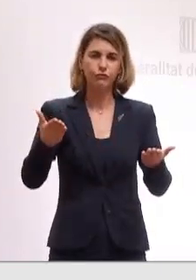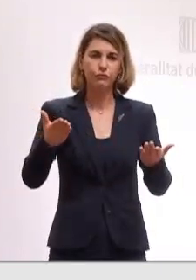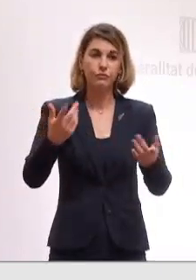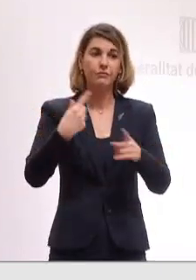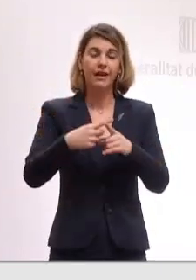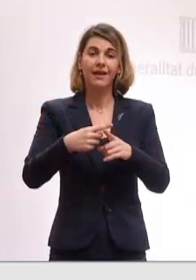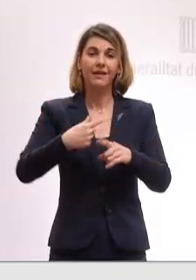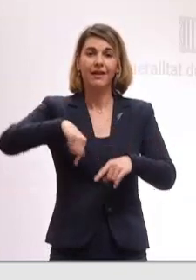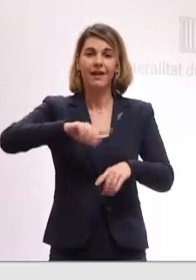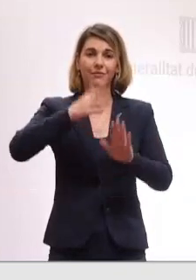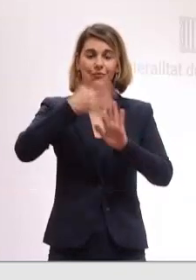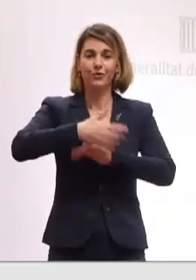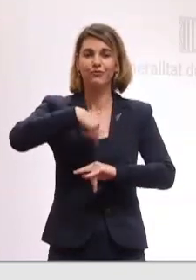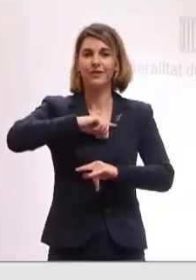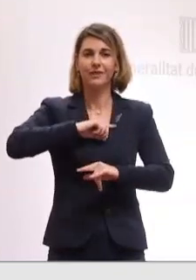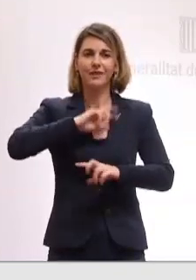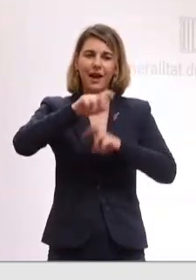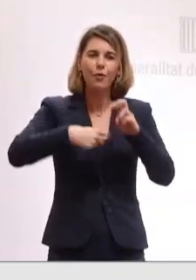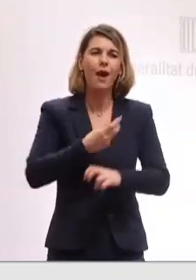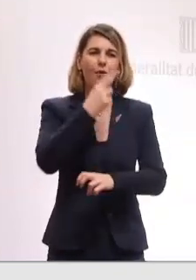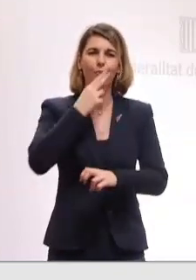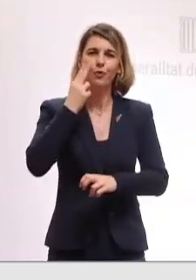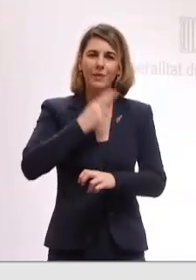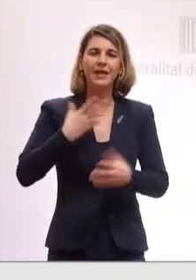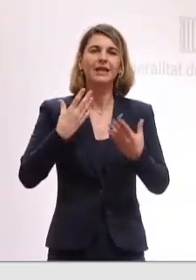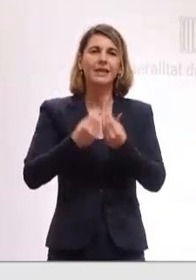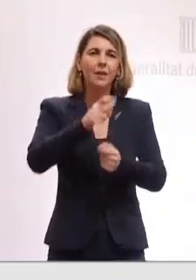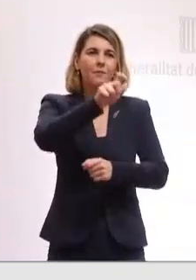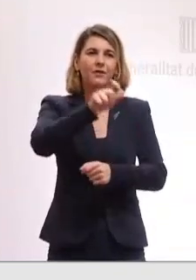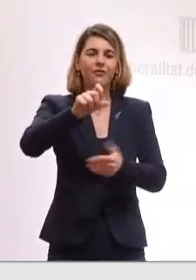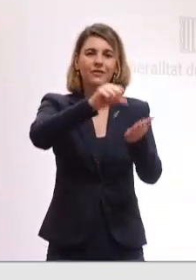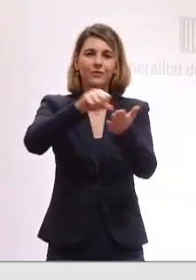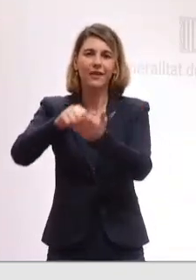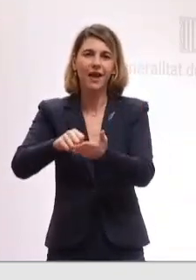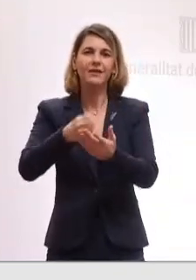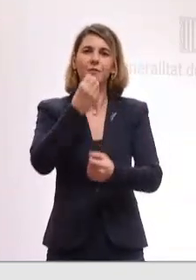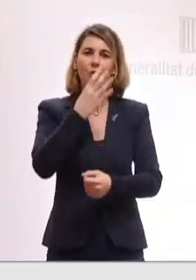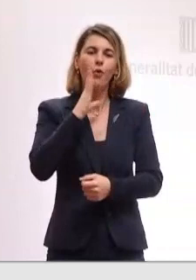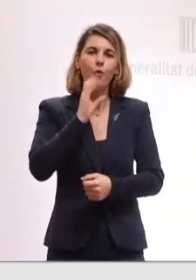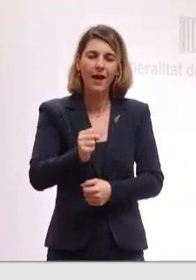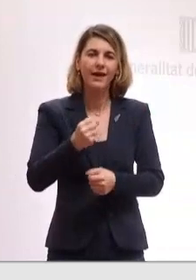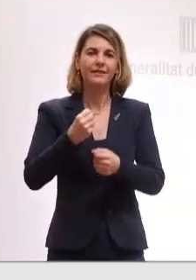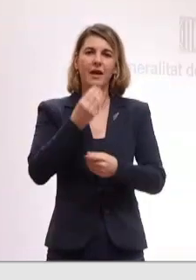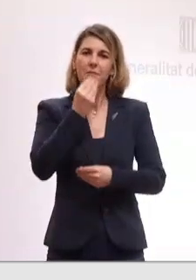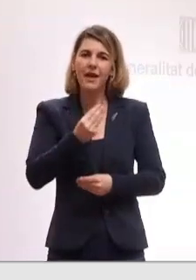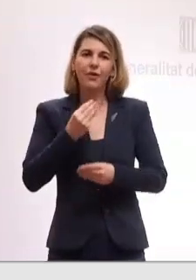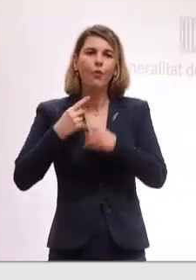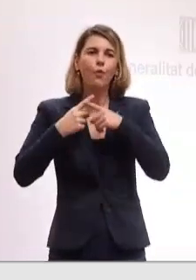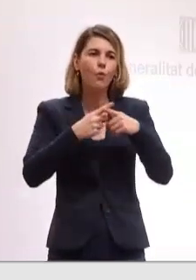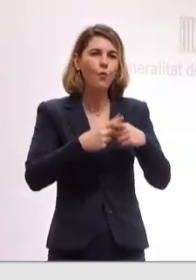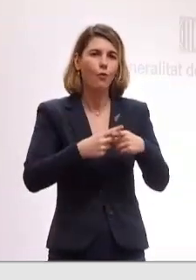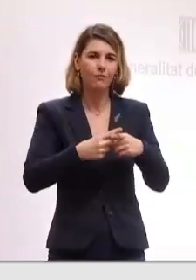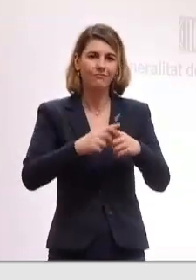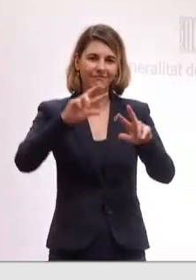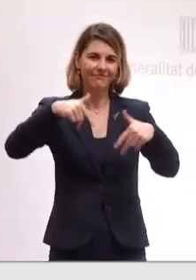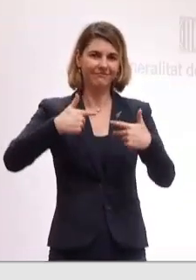que ens permet renovar el nostre compromís amb la ciutadania, amb el bon govern i amb el bé comú, i alhora